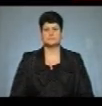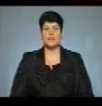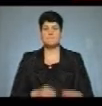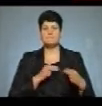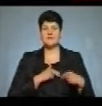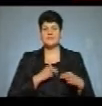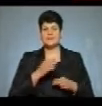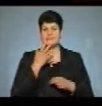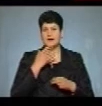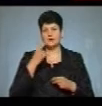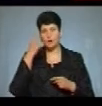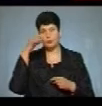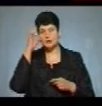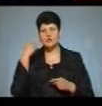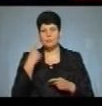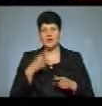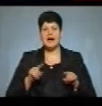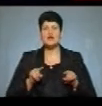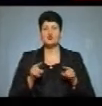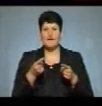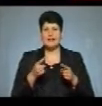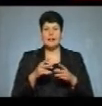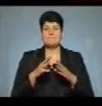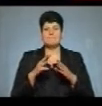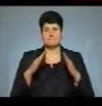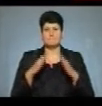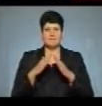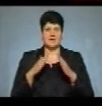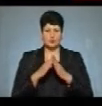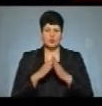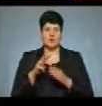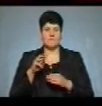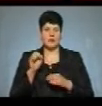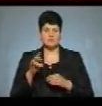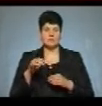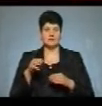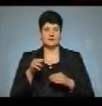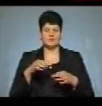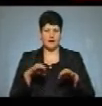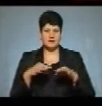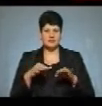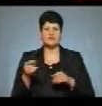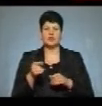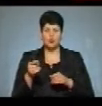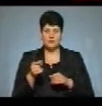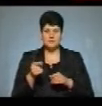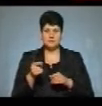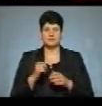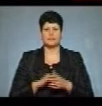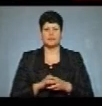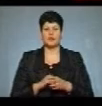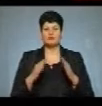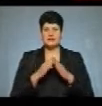Працівники Нацполіції області арештували майно підприємства АМН «Транс» у Тернополі. У будинках